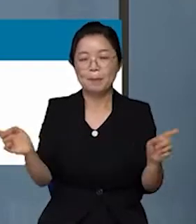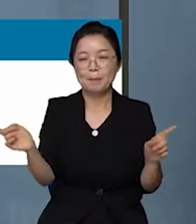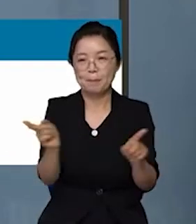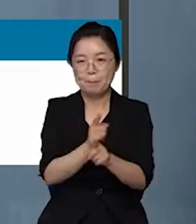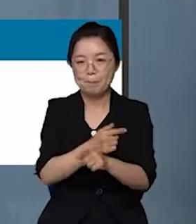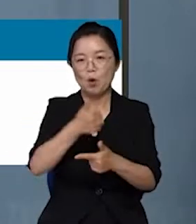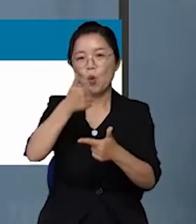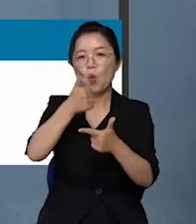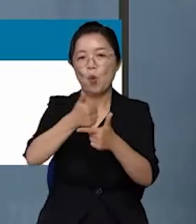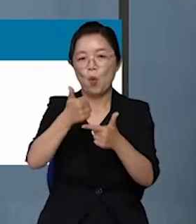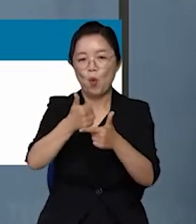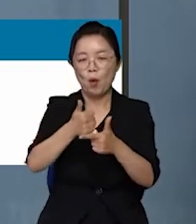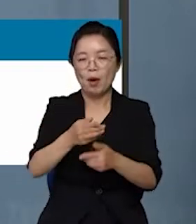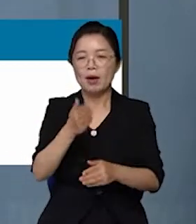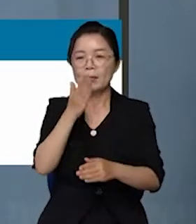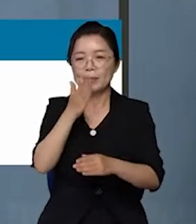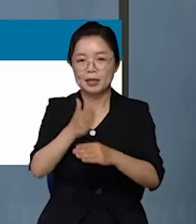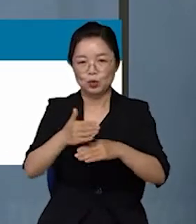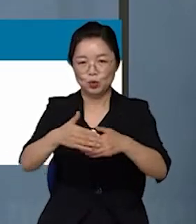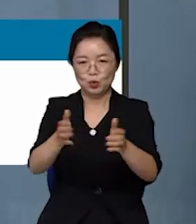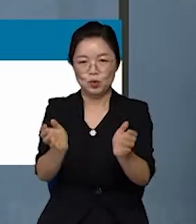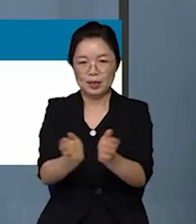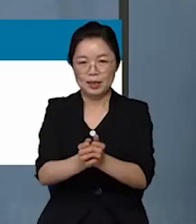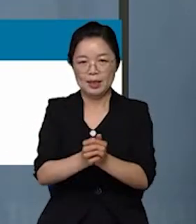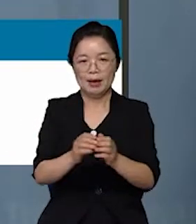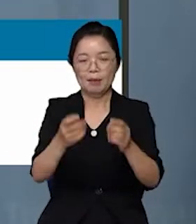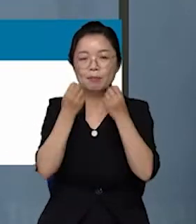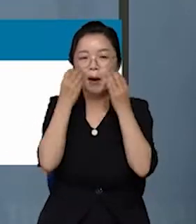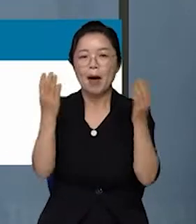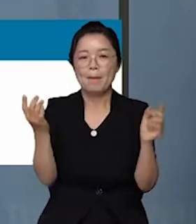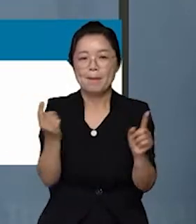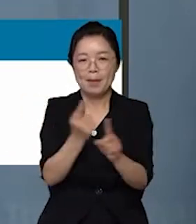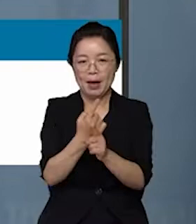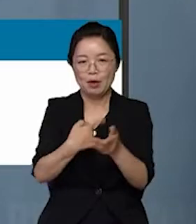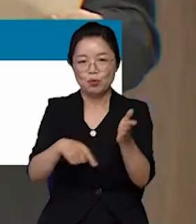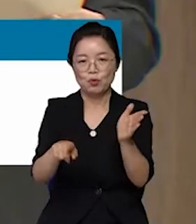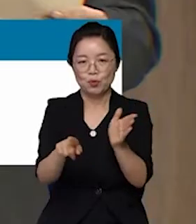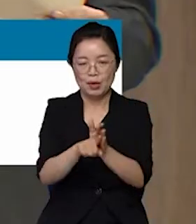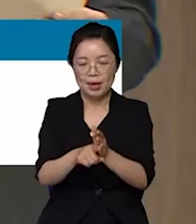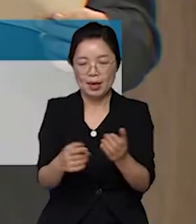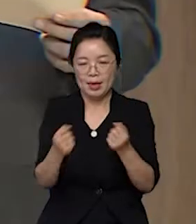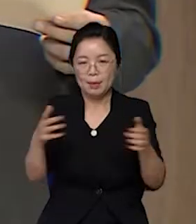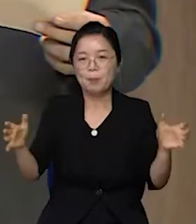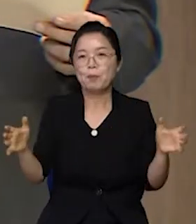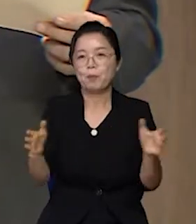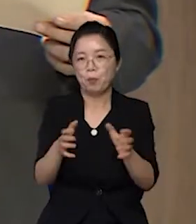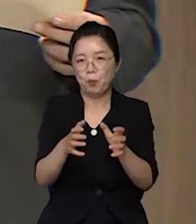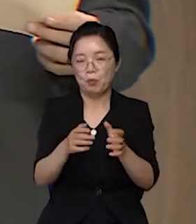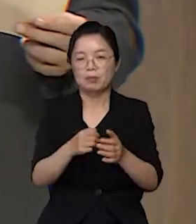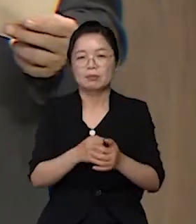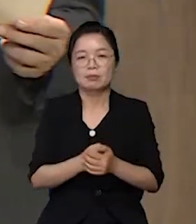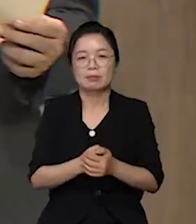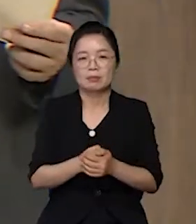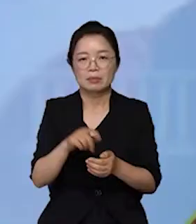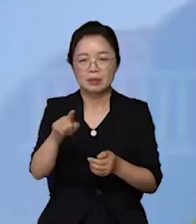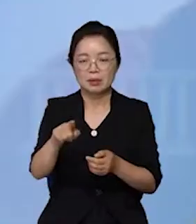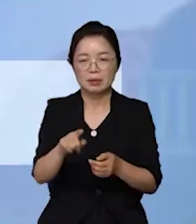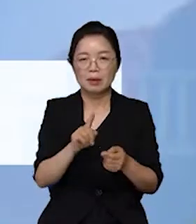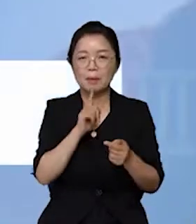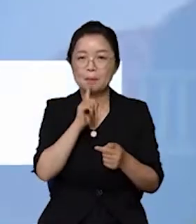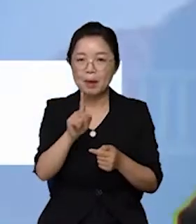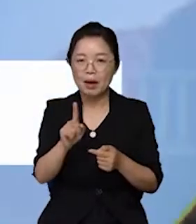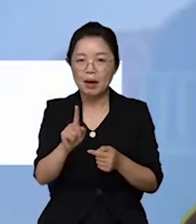민주당 혁신의 발언지가 될 수 있도록 아래로부터의 힘을 모아내겠습니다. 그러면서 고질적으로